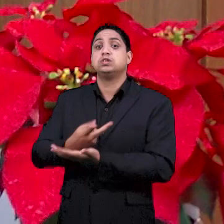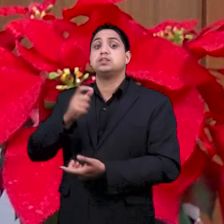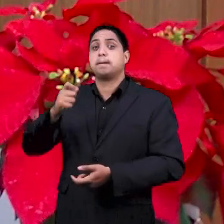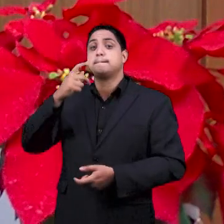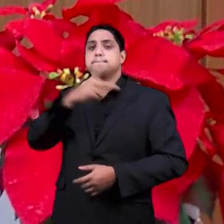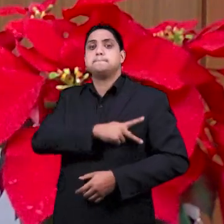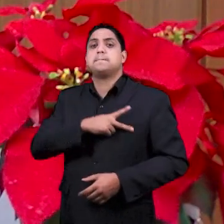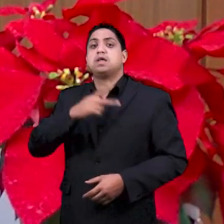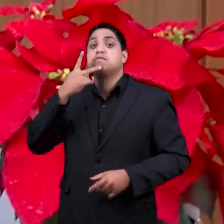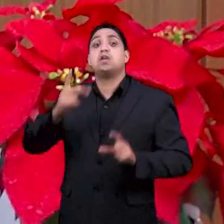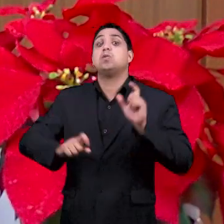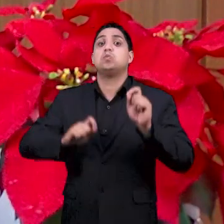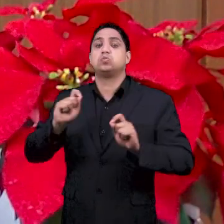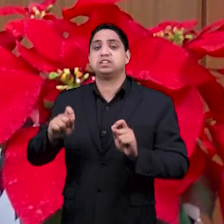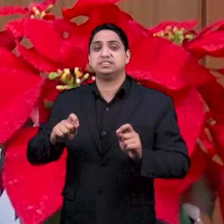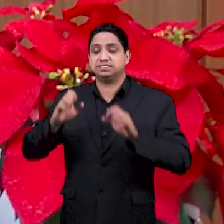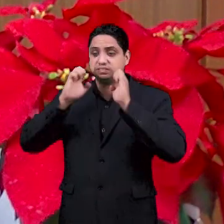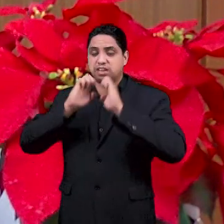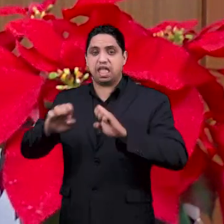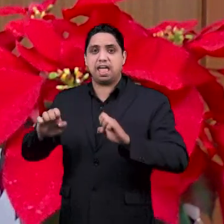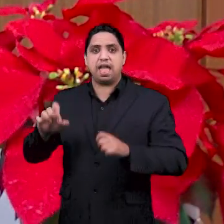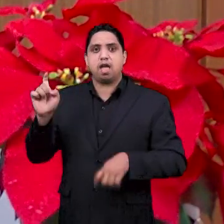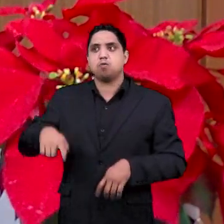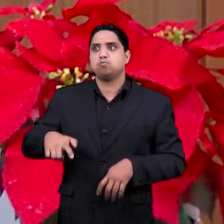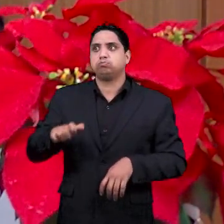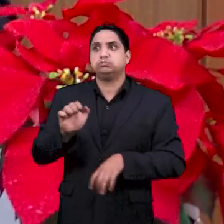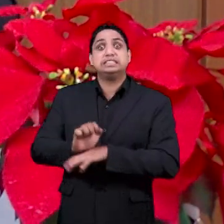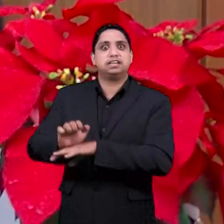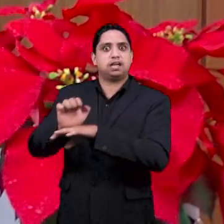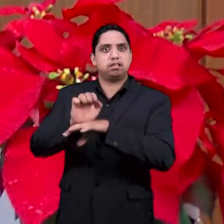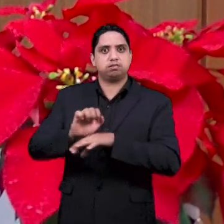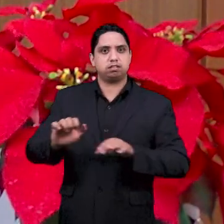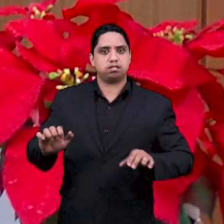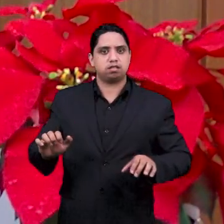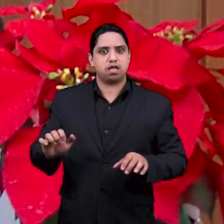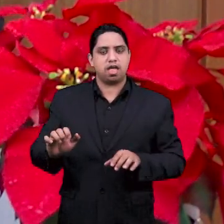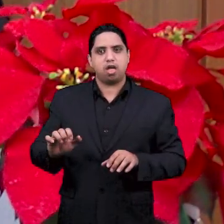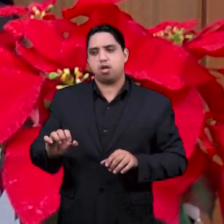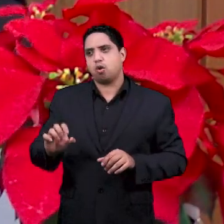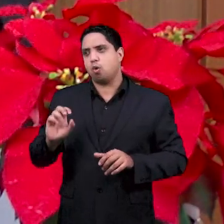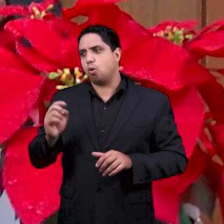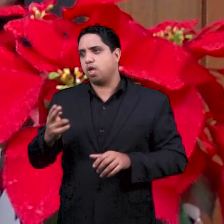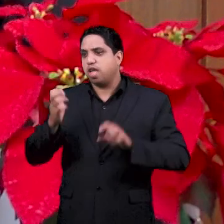показывает следующее, что Евангелие – это не просто состояние какого-то